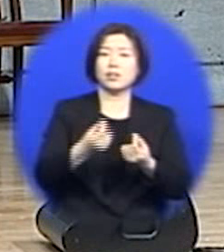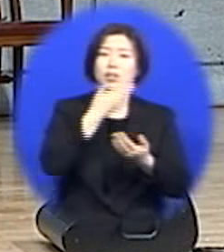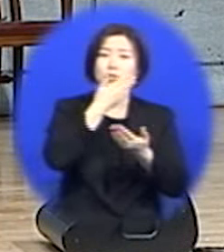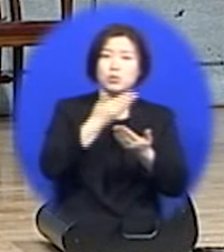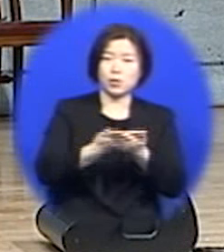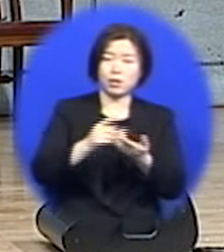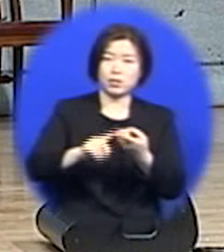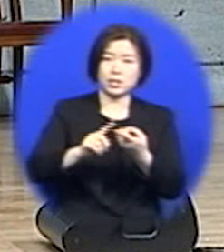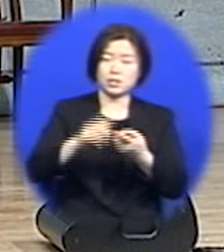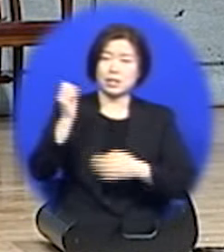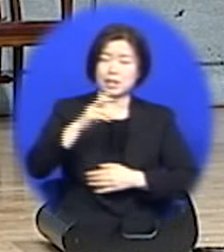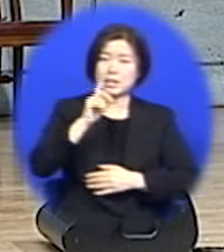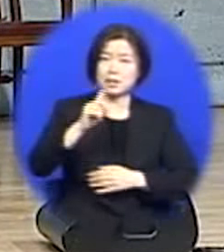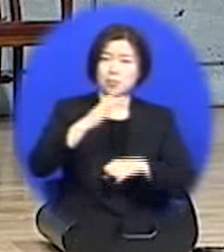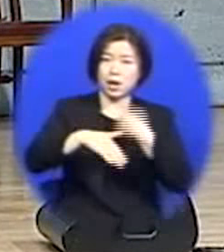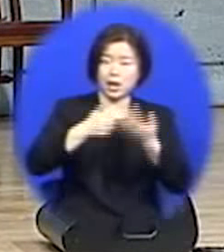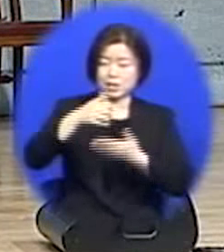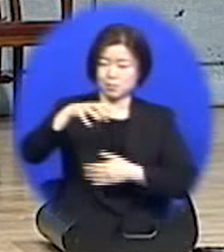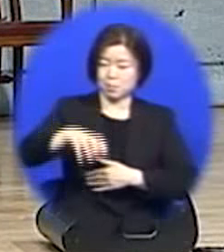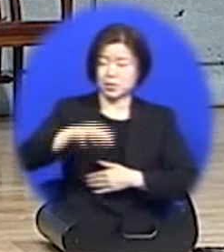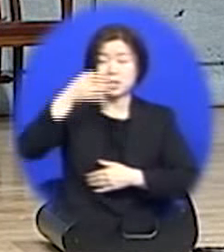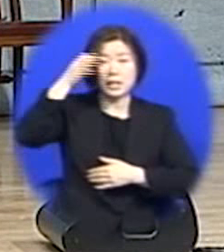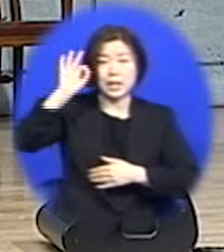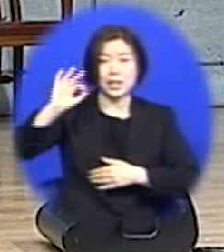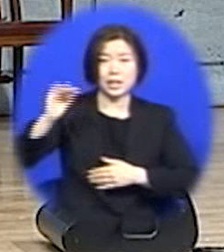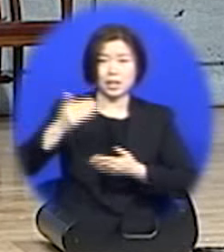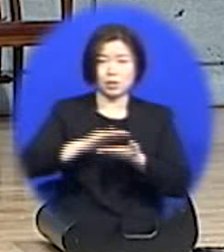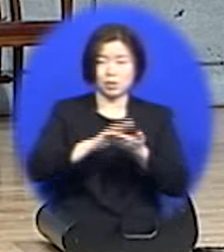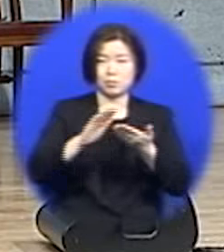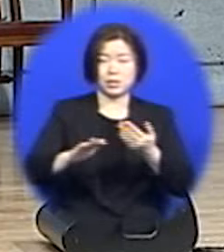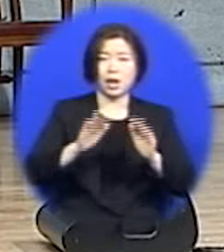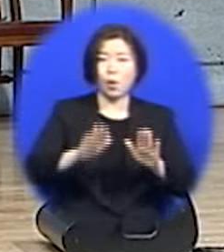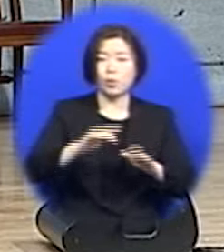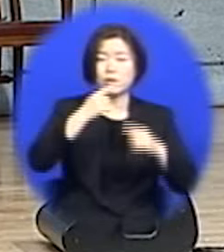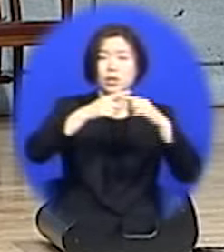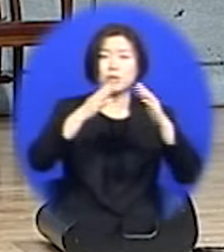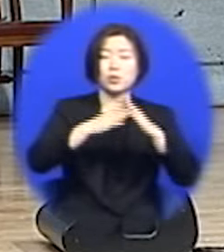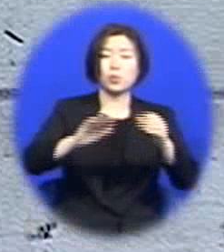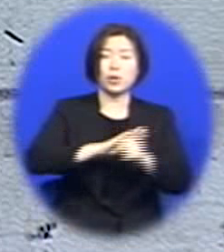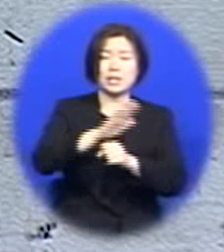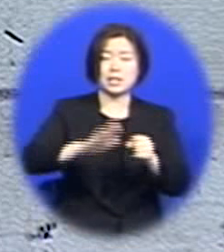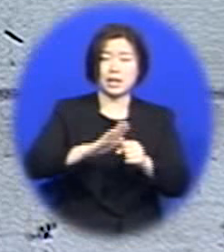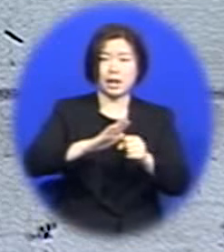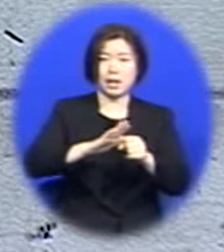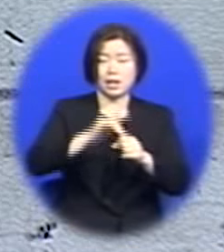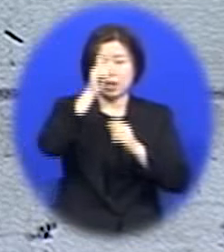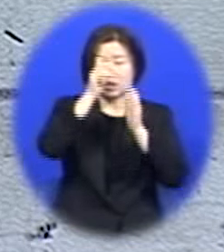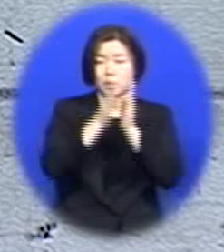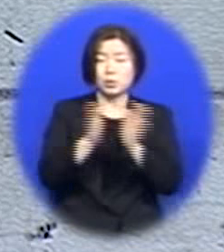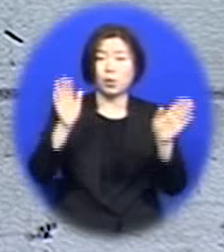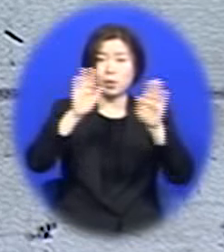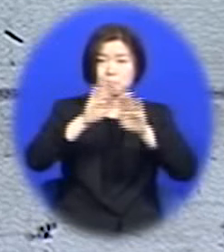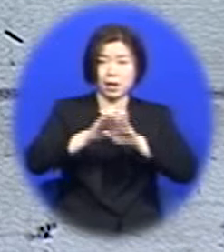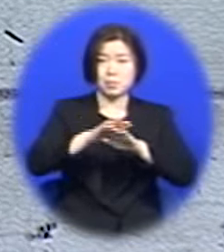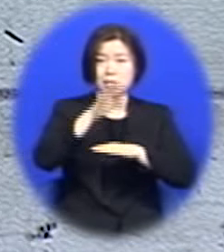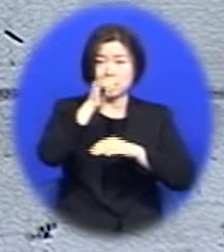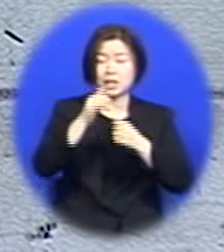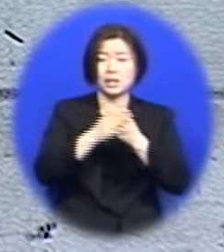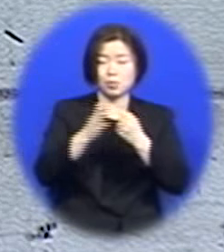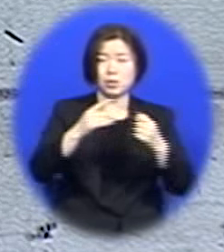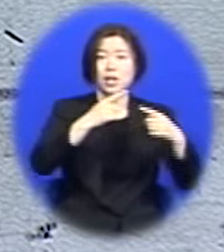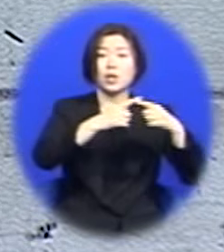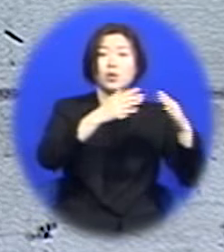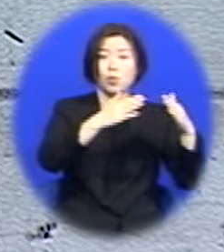앞에서 깨닫게 됩니다. 오늘은 교회사랑 기도의 밤이라 교회와 예배에 대한